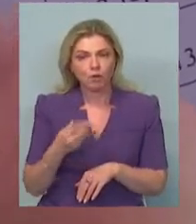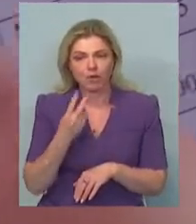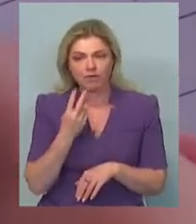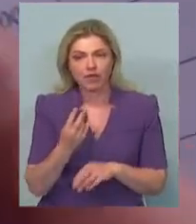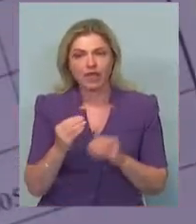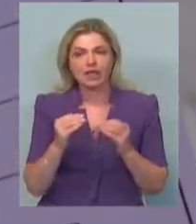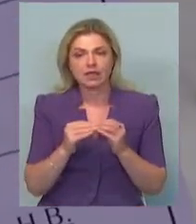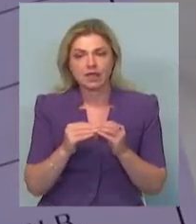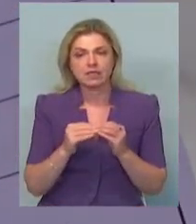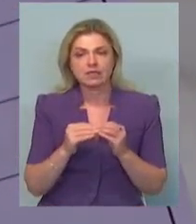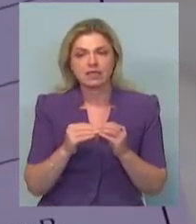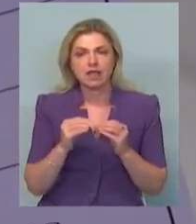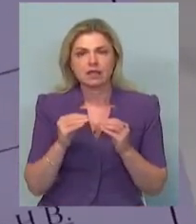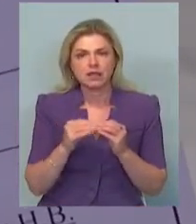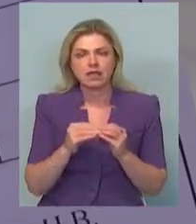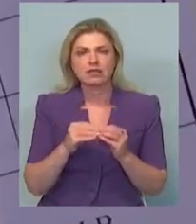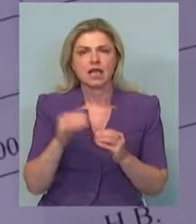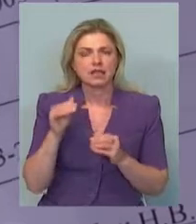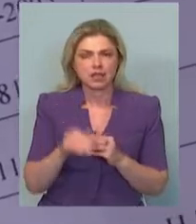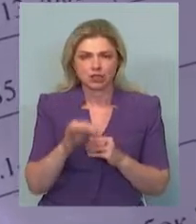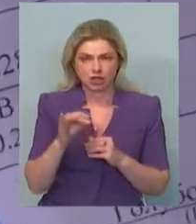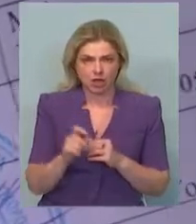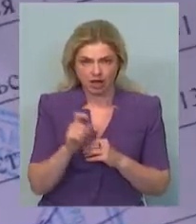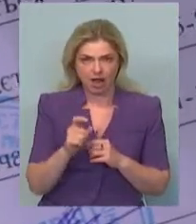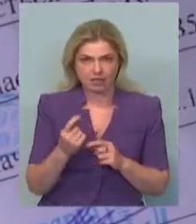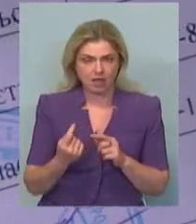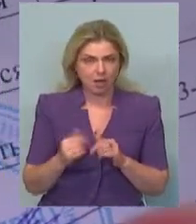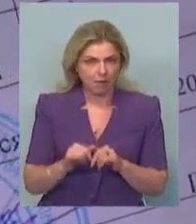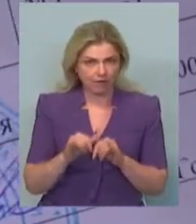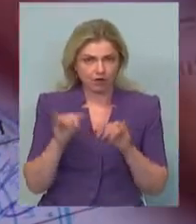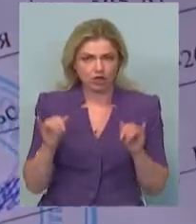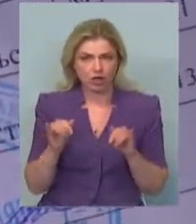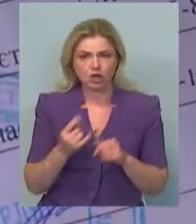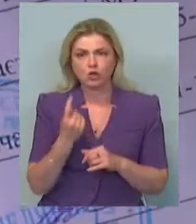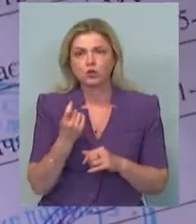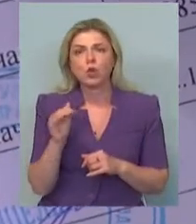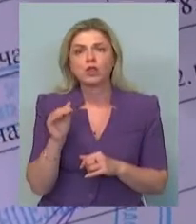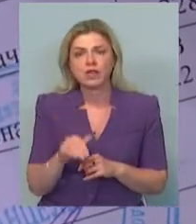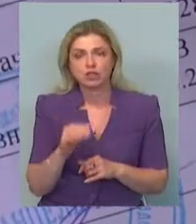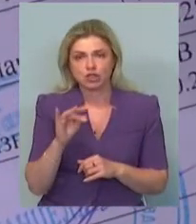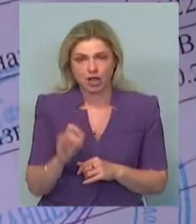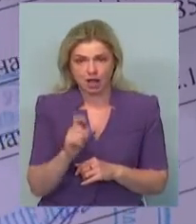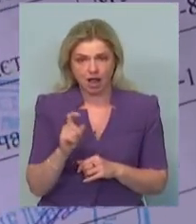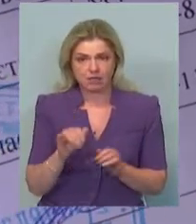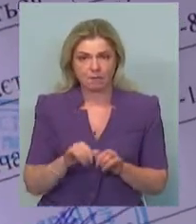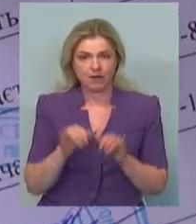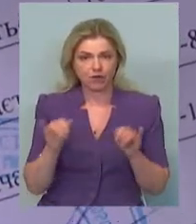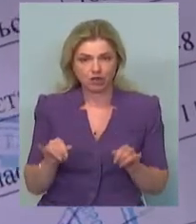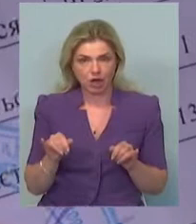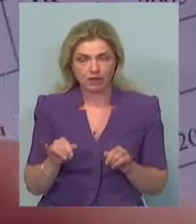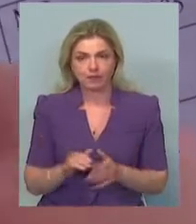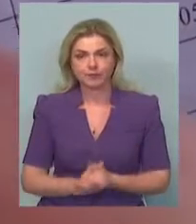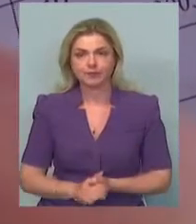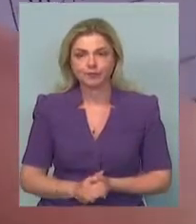10 в п'ятій степені. Це в десятки тисяч разів воно перевищає мікробне. Ну, 100 тисяч, ну, 100 тисяч разів, да. Значить,